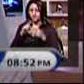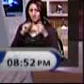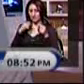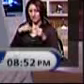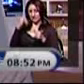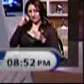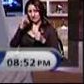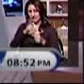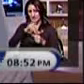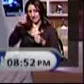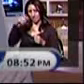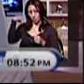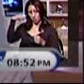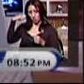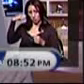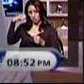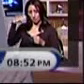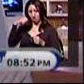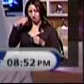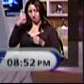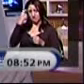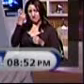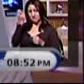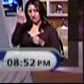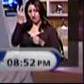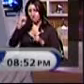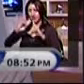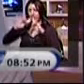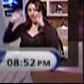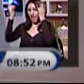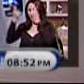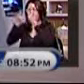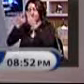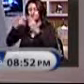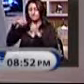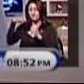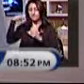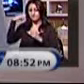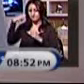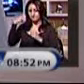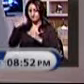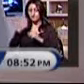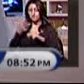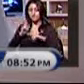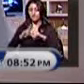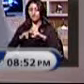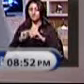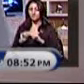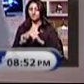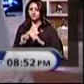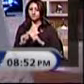اتصلت يعني بوزراء ثقافه ووزارات ثقافه في العالم كله. انت رشحت وزير للثقافه قبل كده؟ انا اعتذرت،